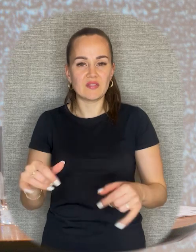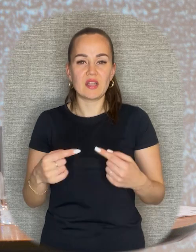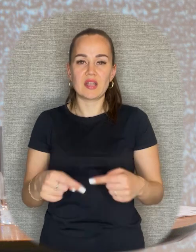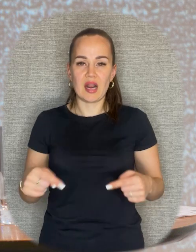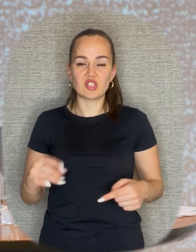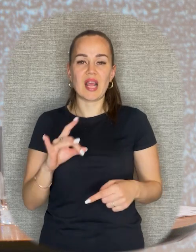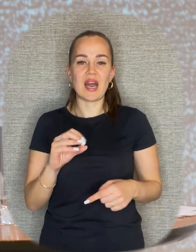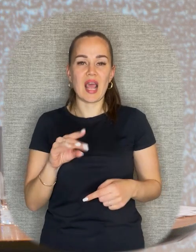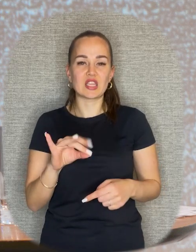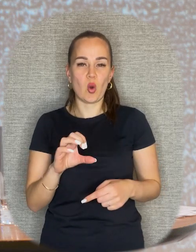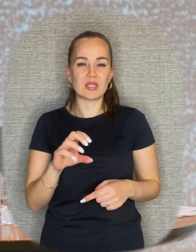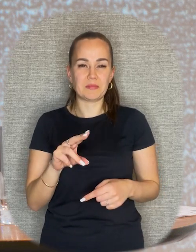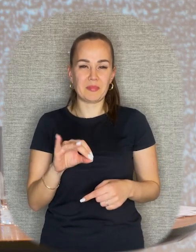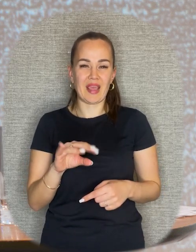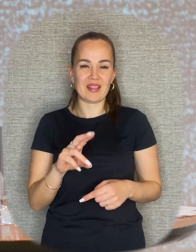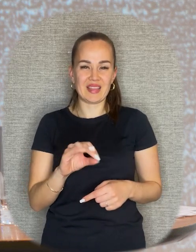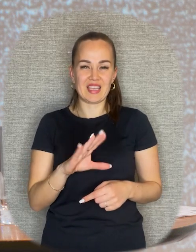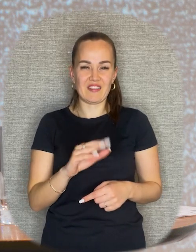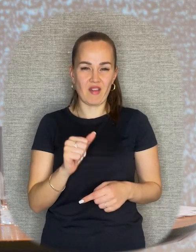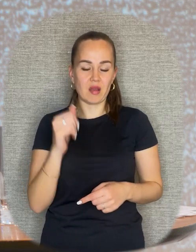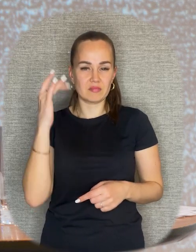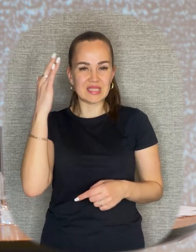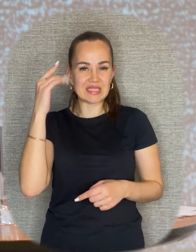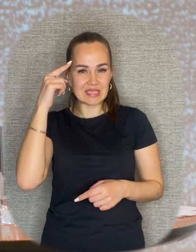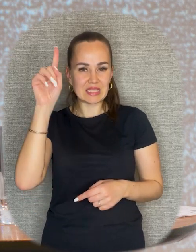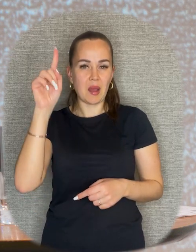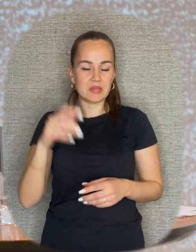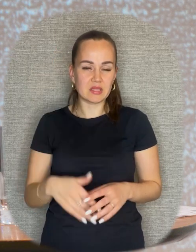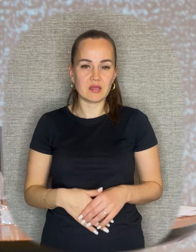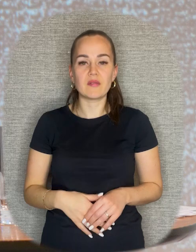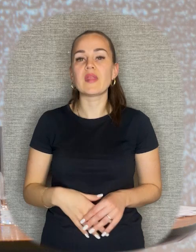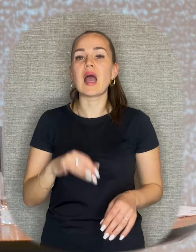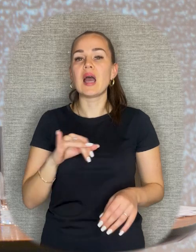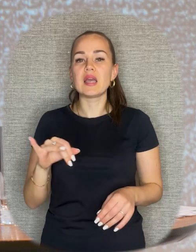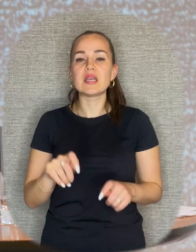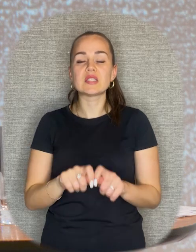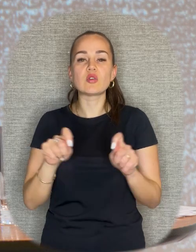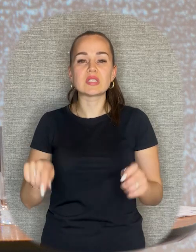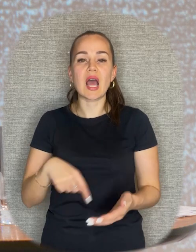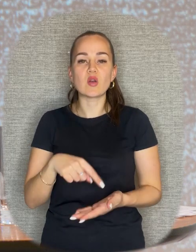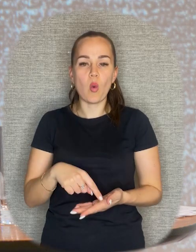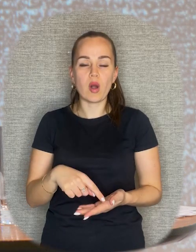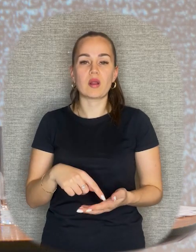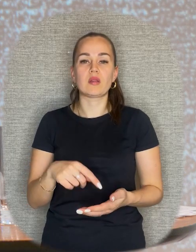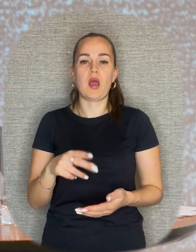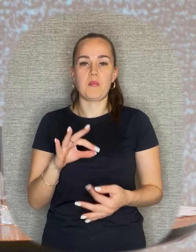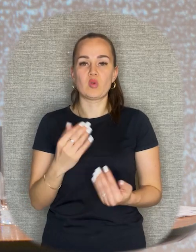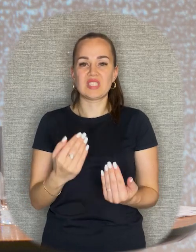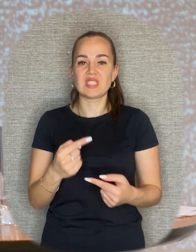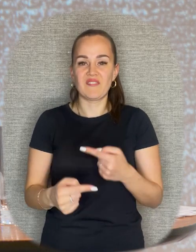сложившихся градостроительных архитектурных традиций осуществления и развития каких-то ретроспективных